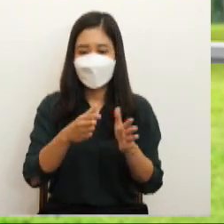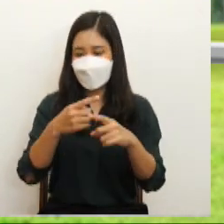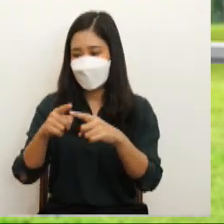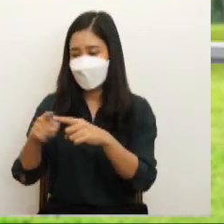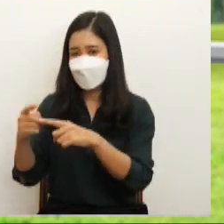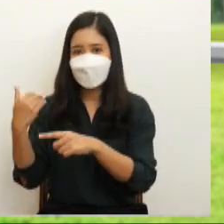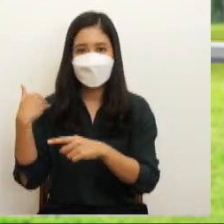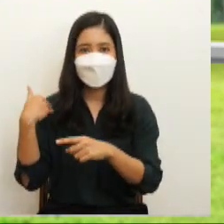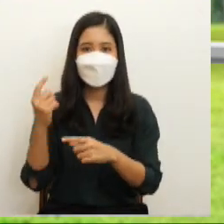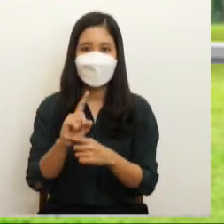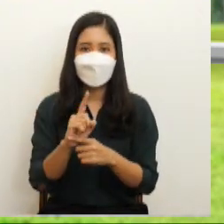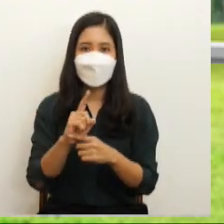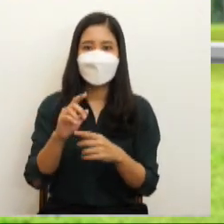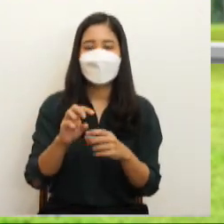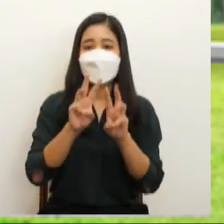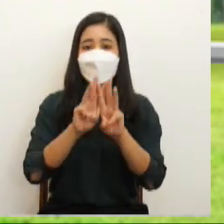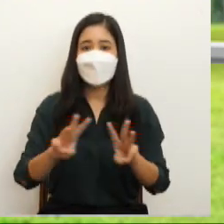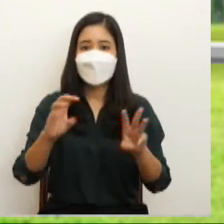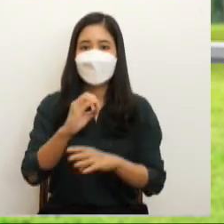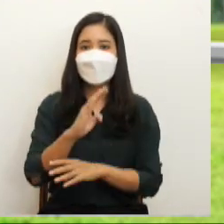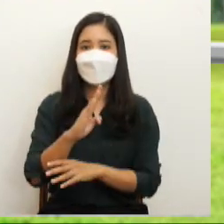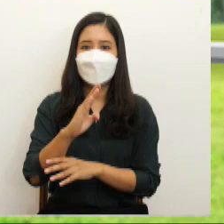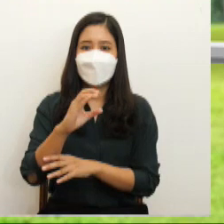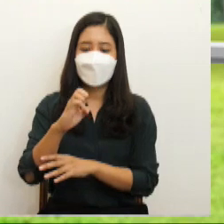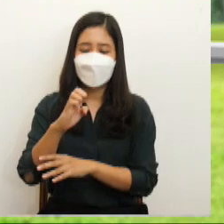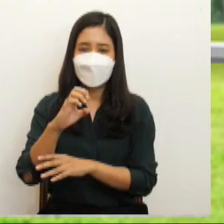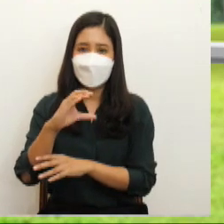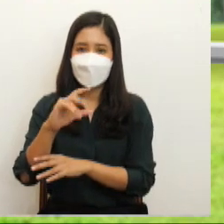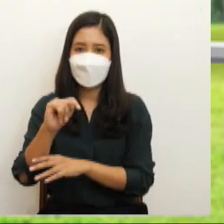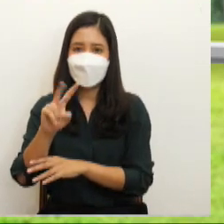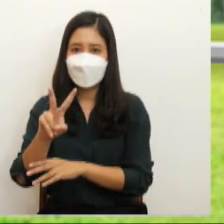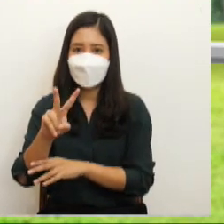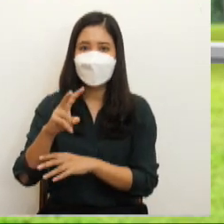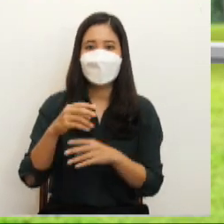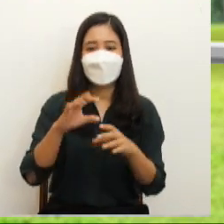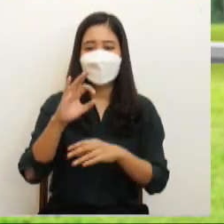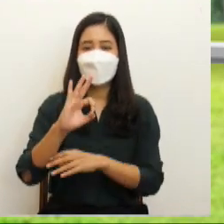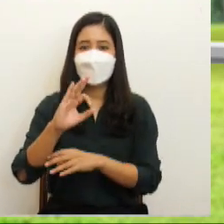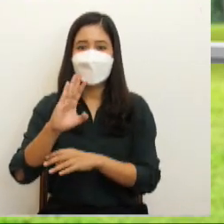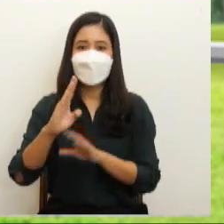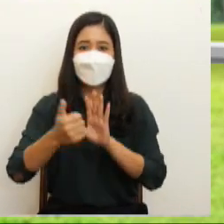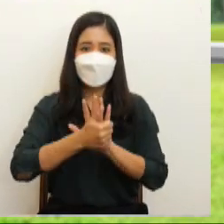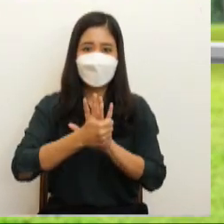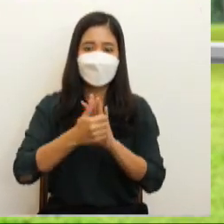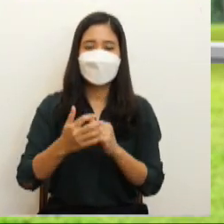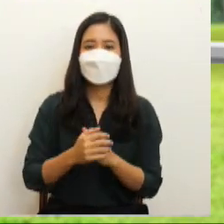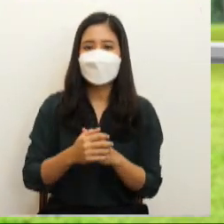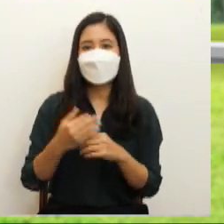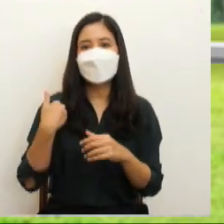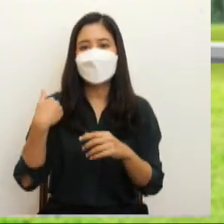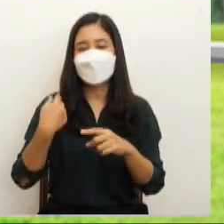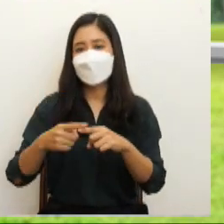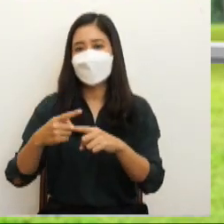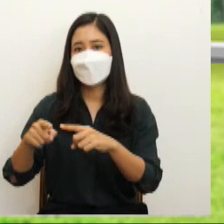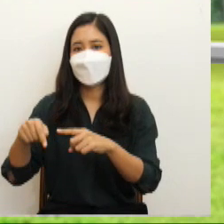นะคะไม่ว่าจะเป็นทาง www.obectv.tv ในช่องทางของ Facebookแฟนเพจ OBEC Channel และ YouTube